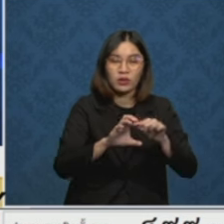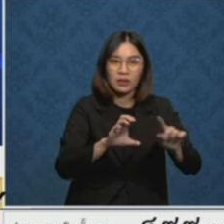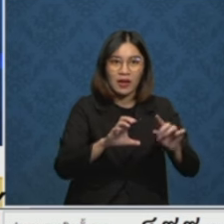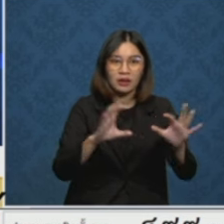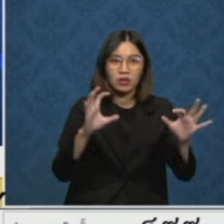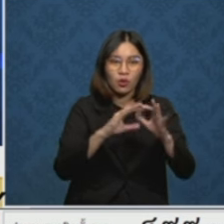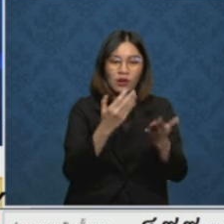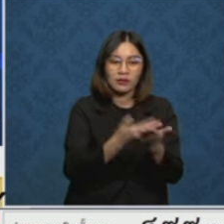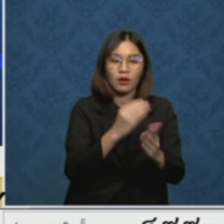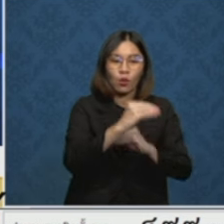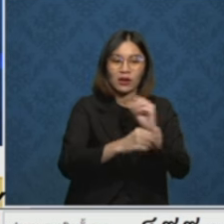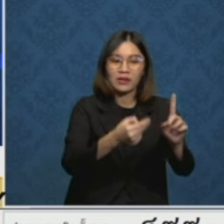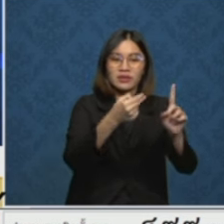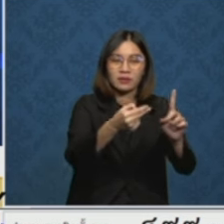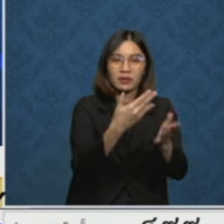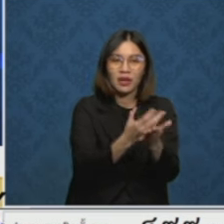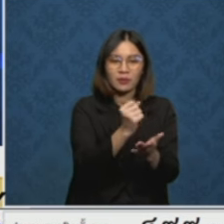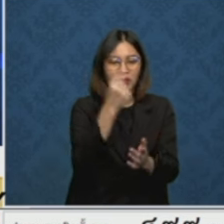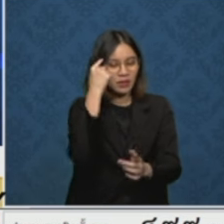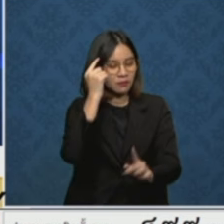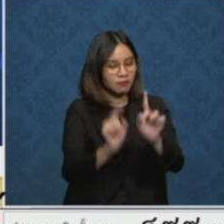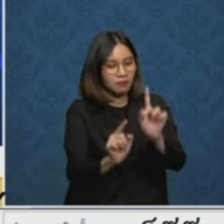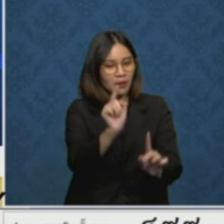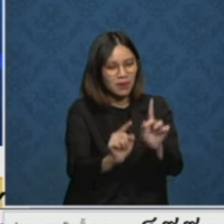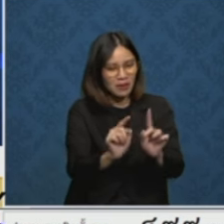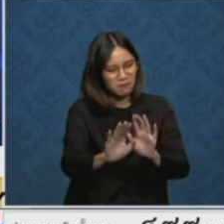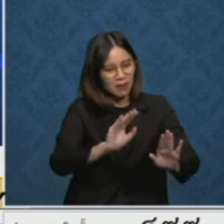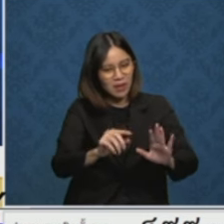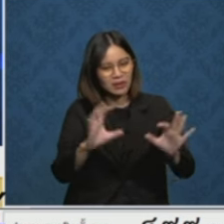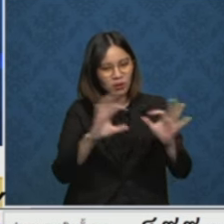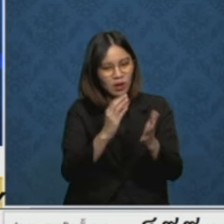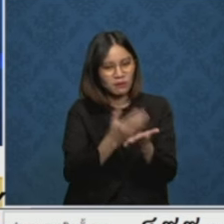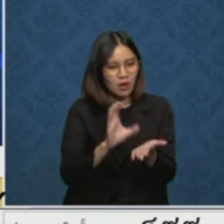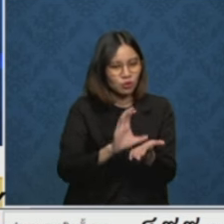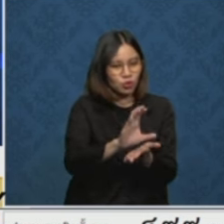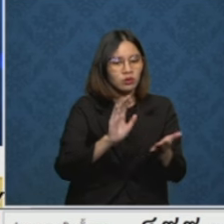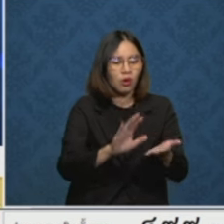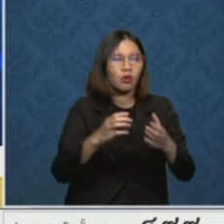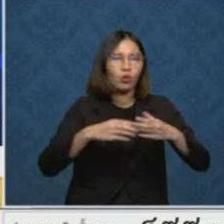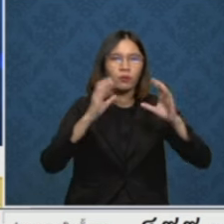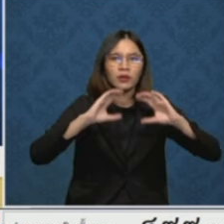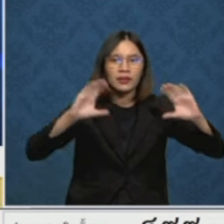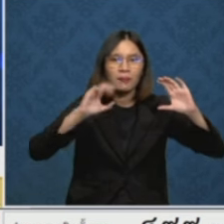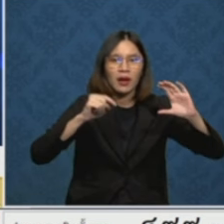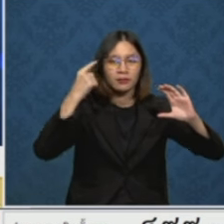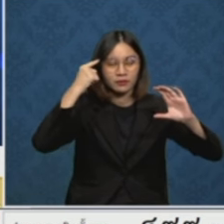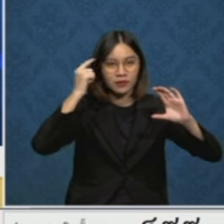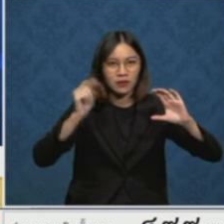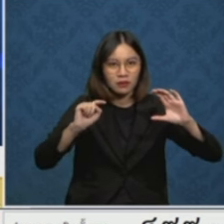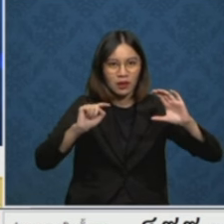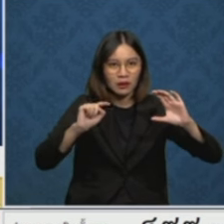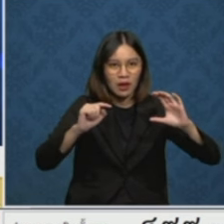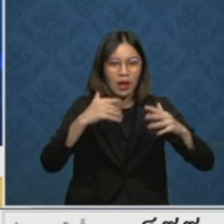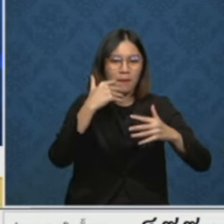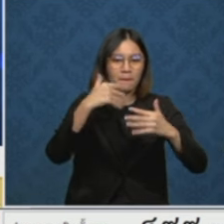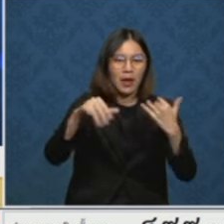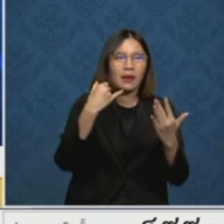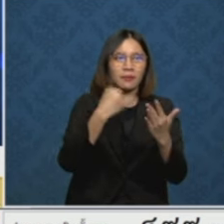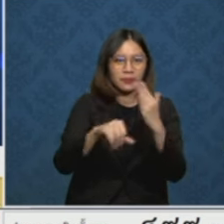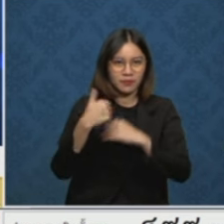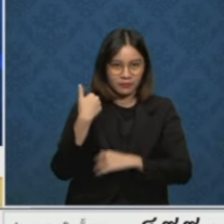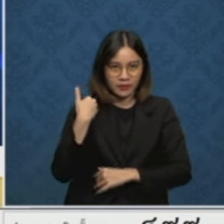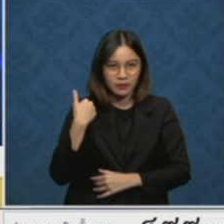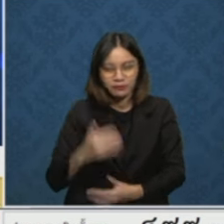เป็นของดิจิตอลวอลเล็ตไปใช้ในการประมาณการในเรื่องของการลงทุนภาครัฐเนี่ยมันจะผิดพลาดกันไปหมดนะ